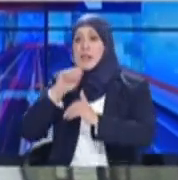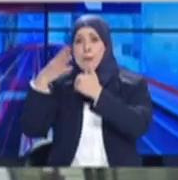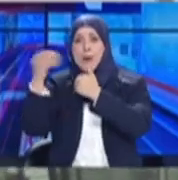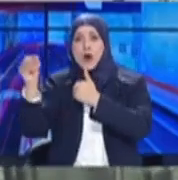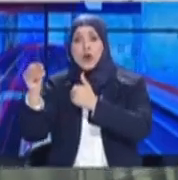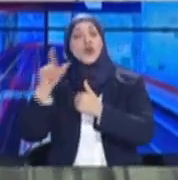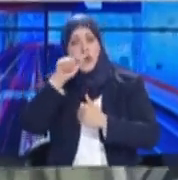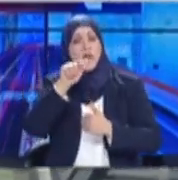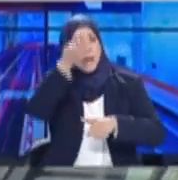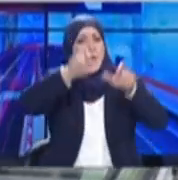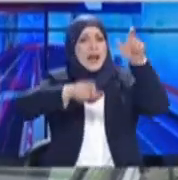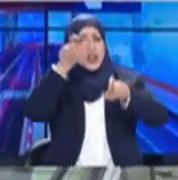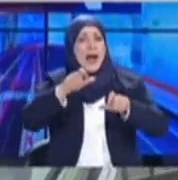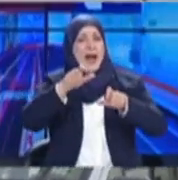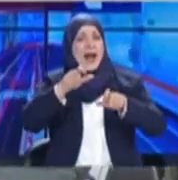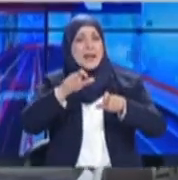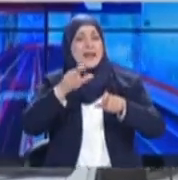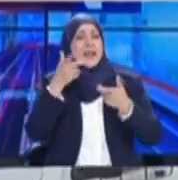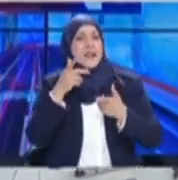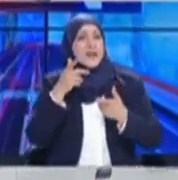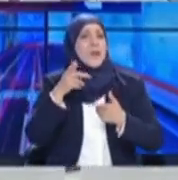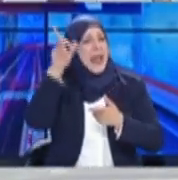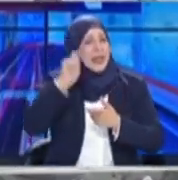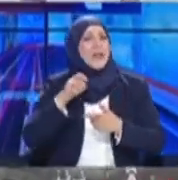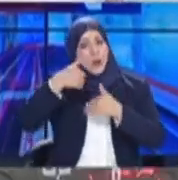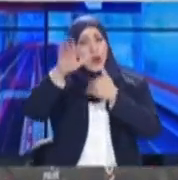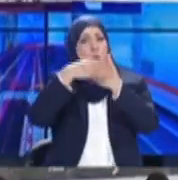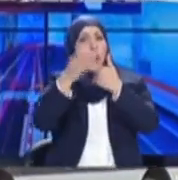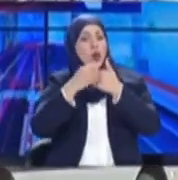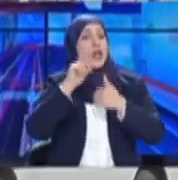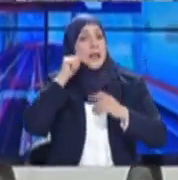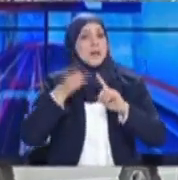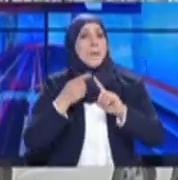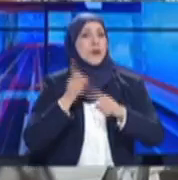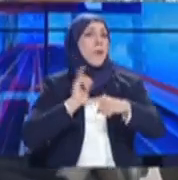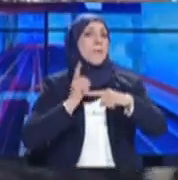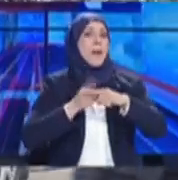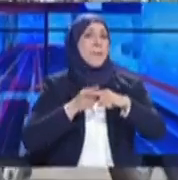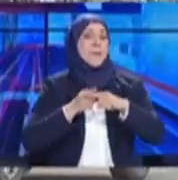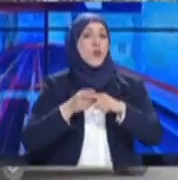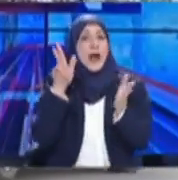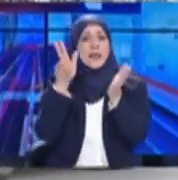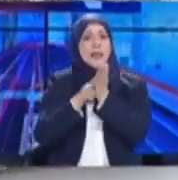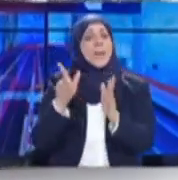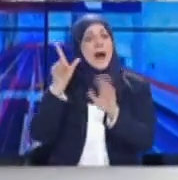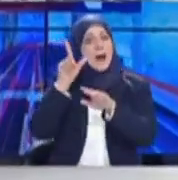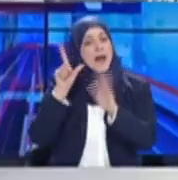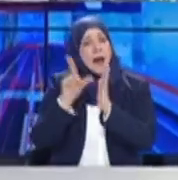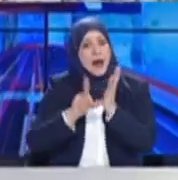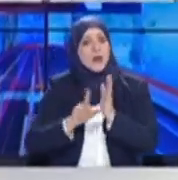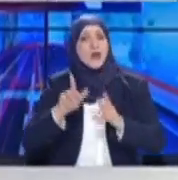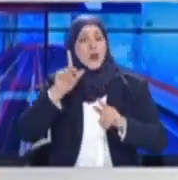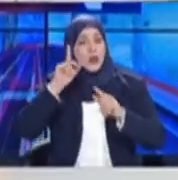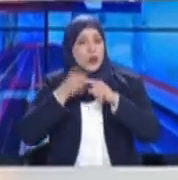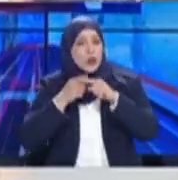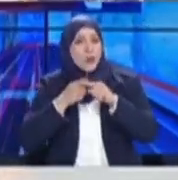تكون القاعده في الحاجه الى اتخاذ اجراءات في ضدهم اللي هي اولا بدي اه معناها حاجز